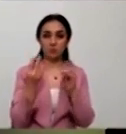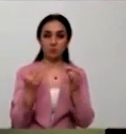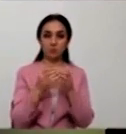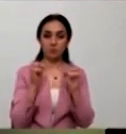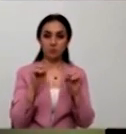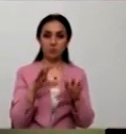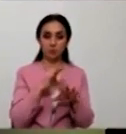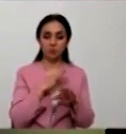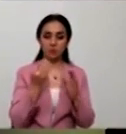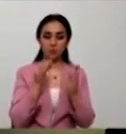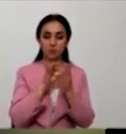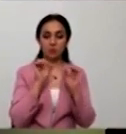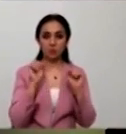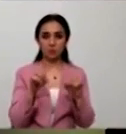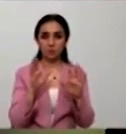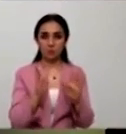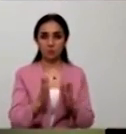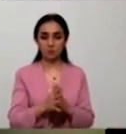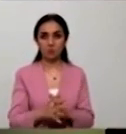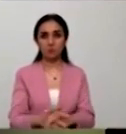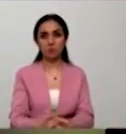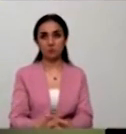ham D guruhga tushishi mumkin.